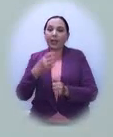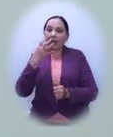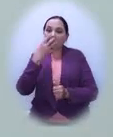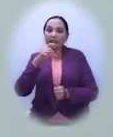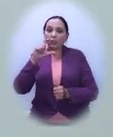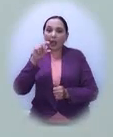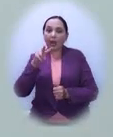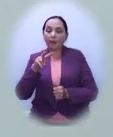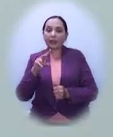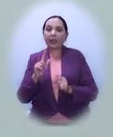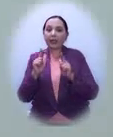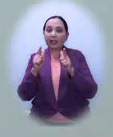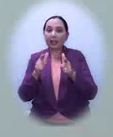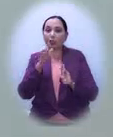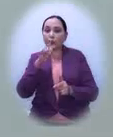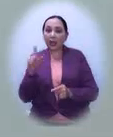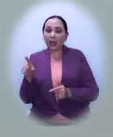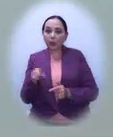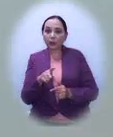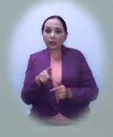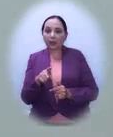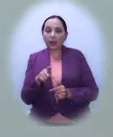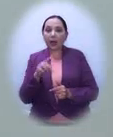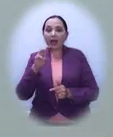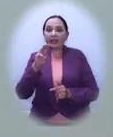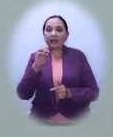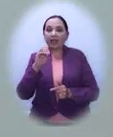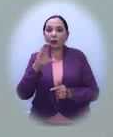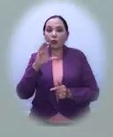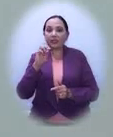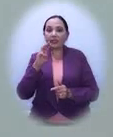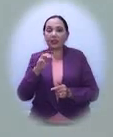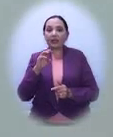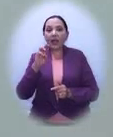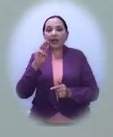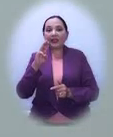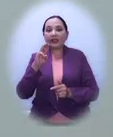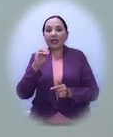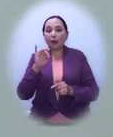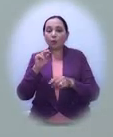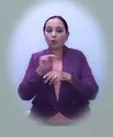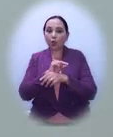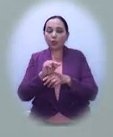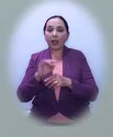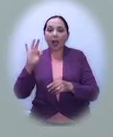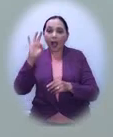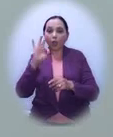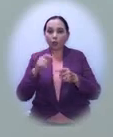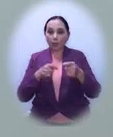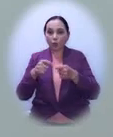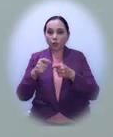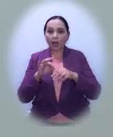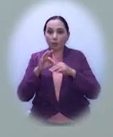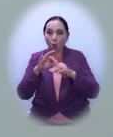qizdirish elementiga kelish jarayonida termostat va termosozlagich haroratni boshqarib boradi.